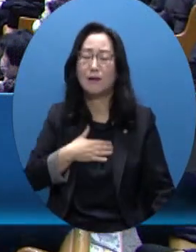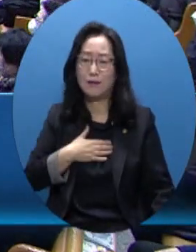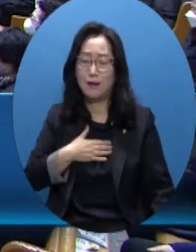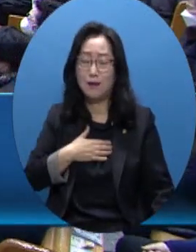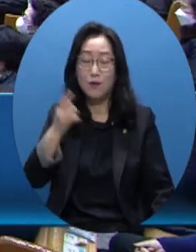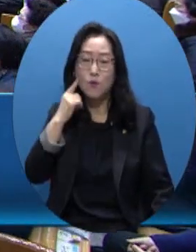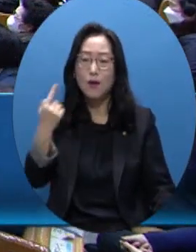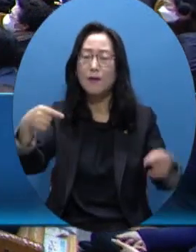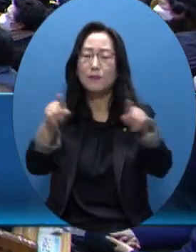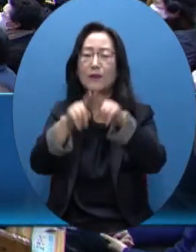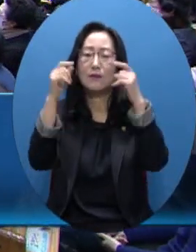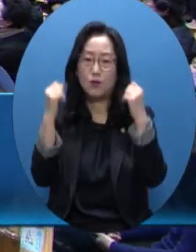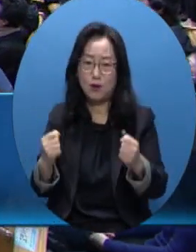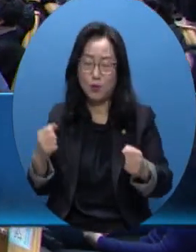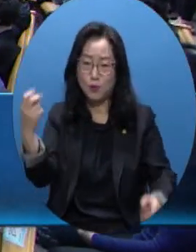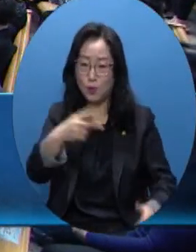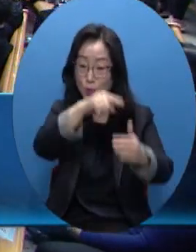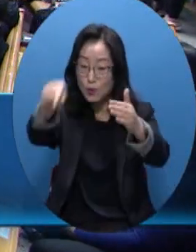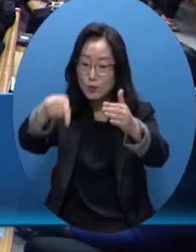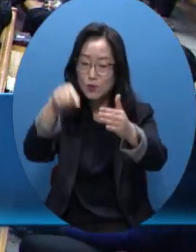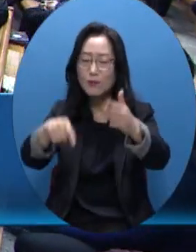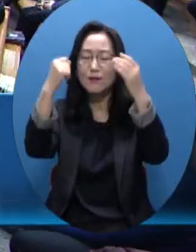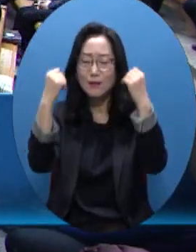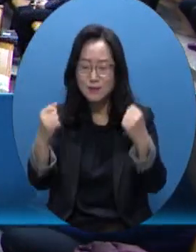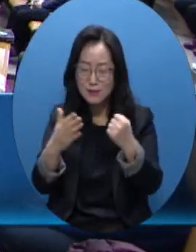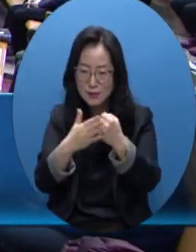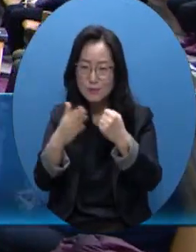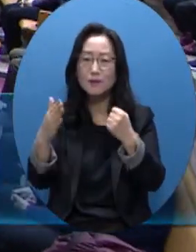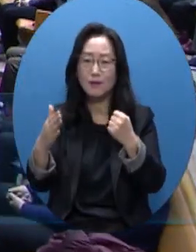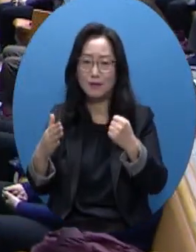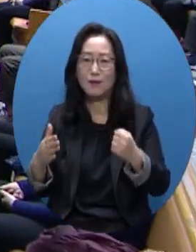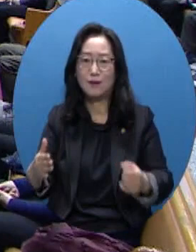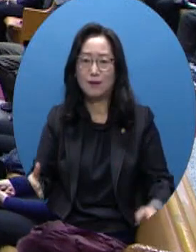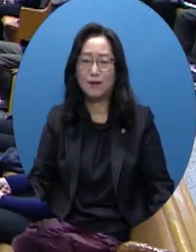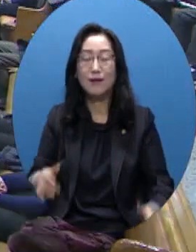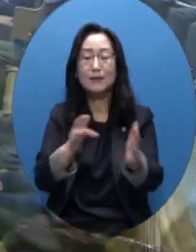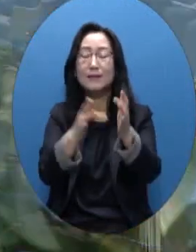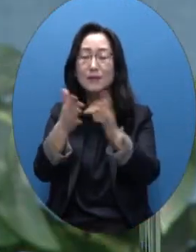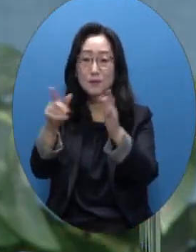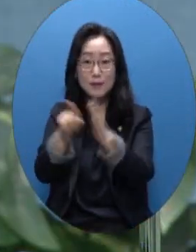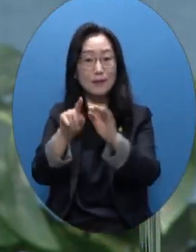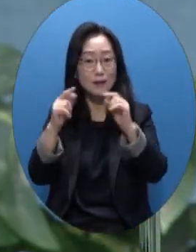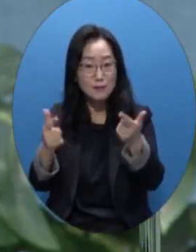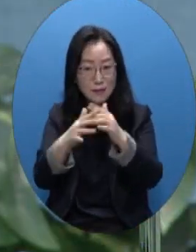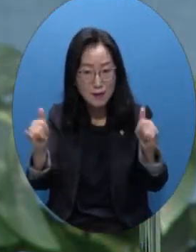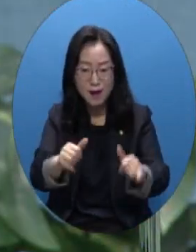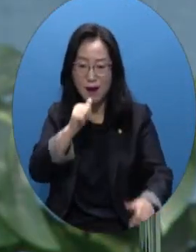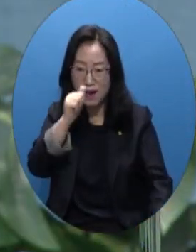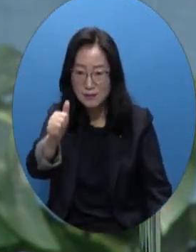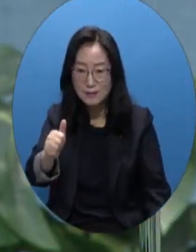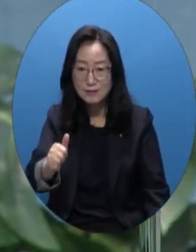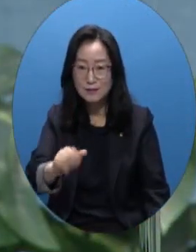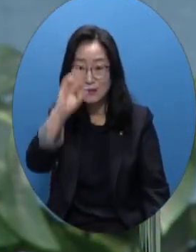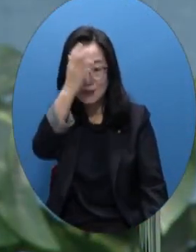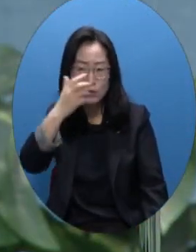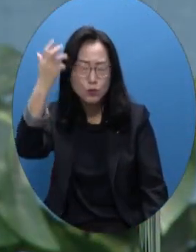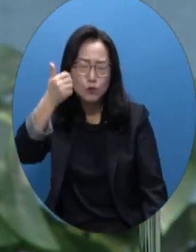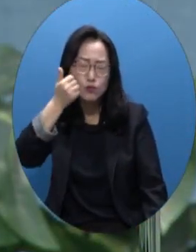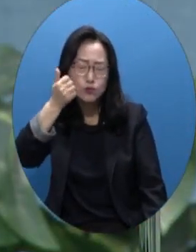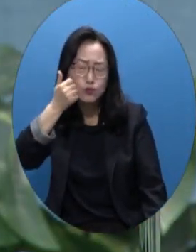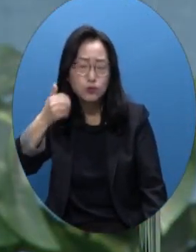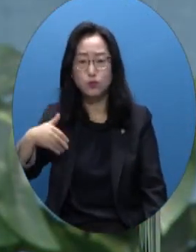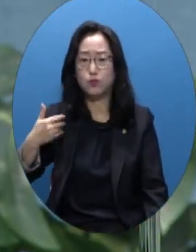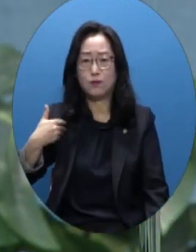함께 거하시며 또 너희 속에 계속했습니다 일주일 미짱 사람은 절대로 청해 누구신지